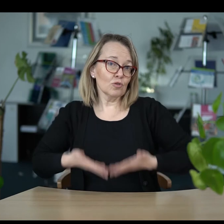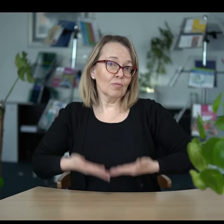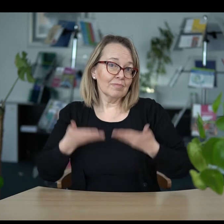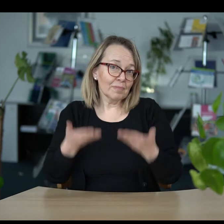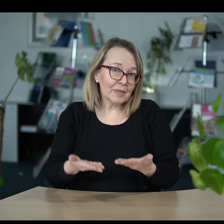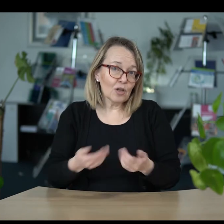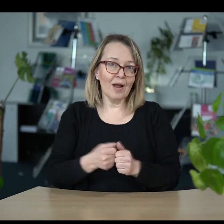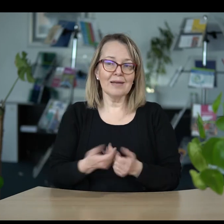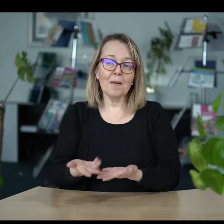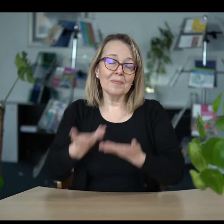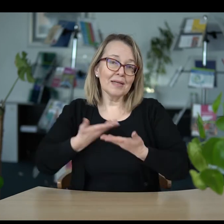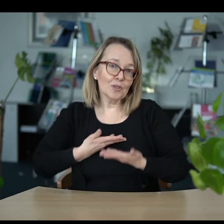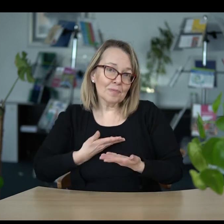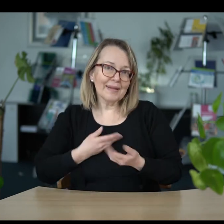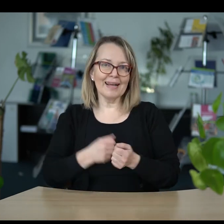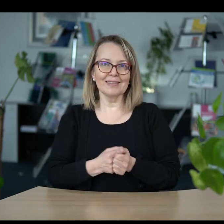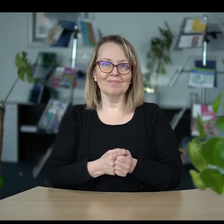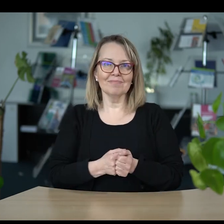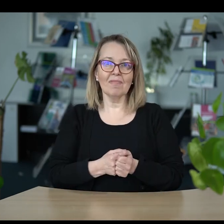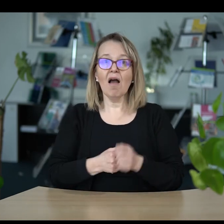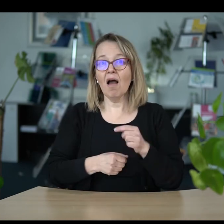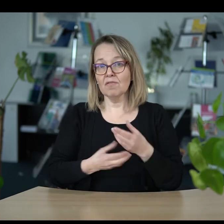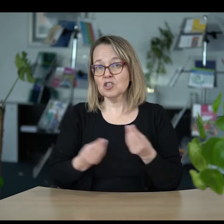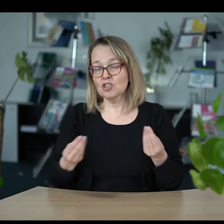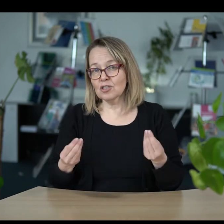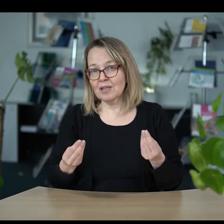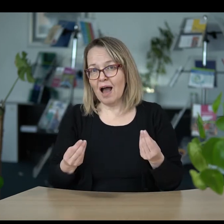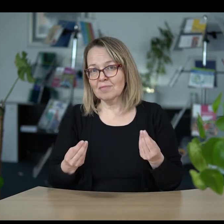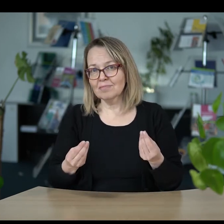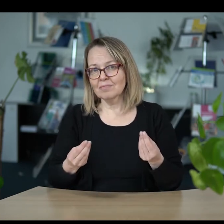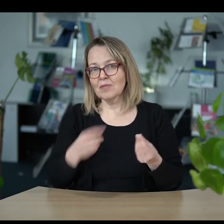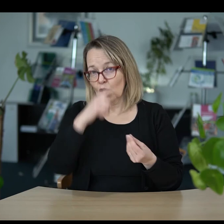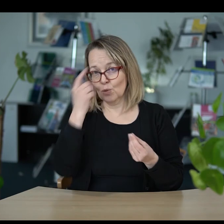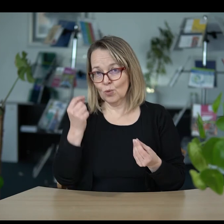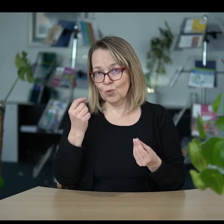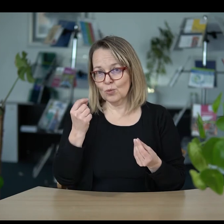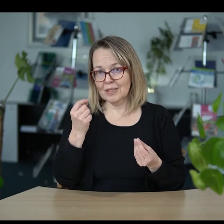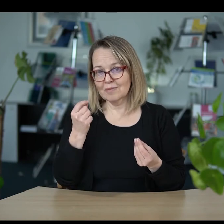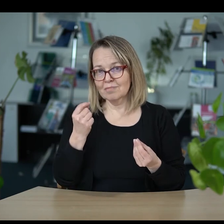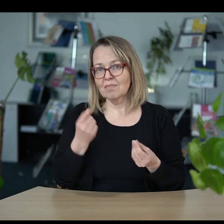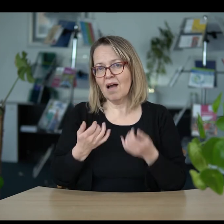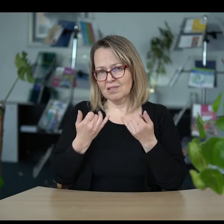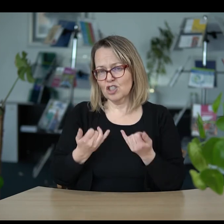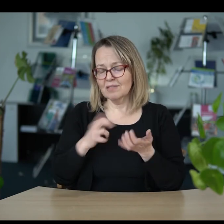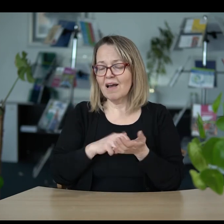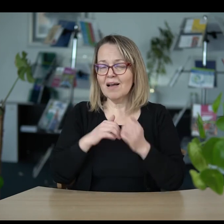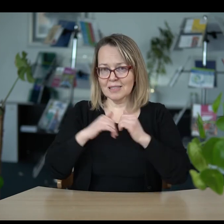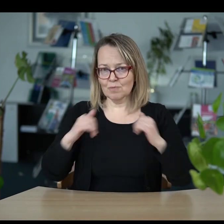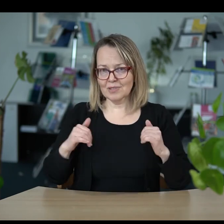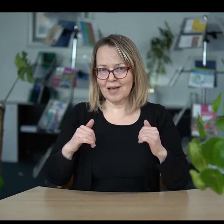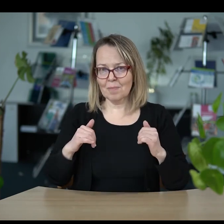Gluhota in naglušnost imata različne izvore oziroma vzroke, večinoma,